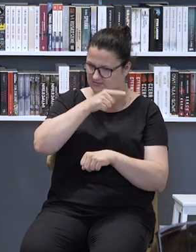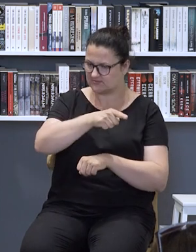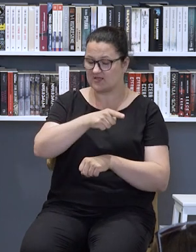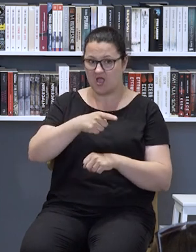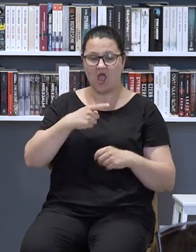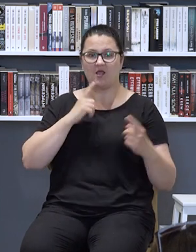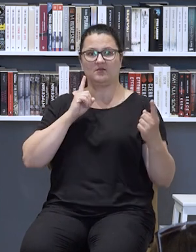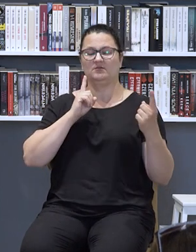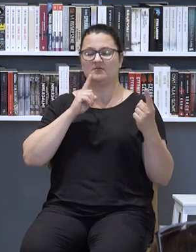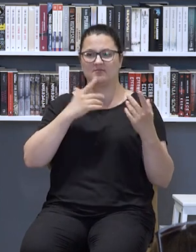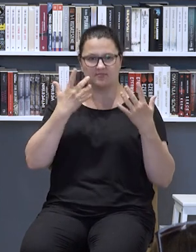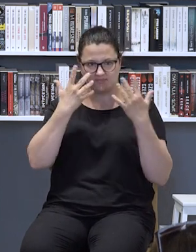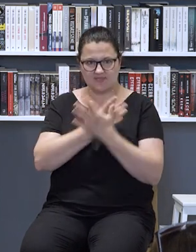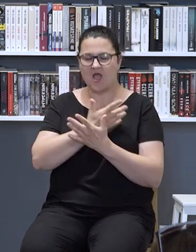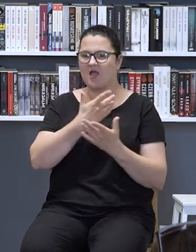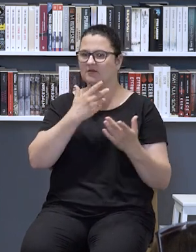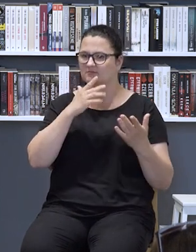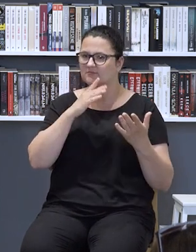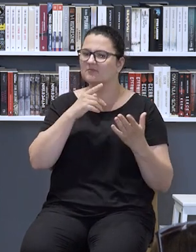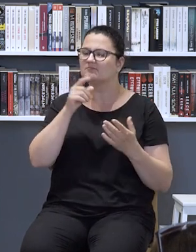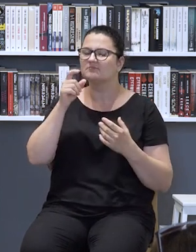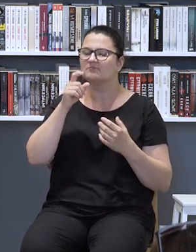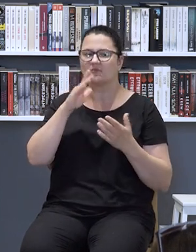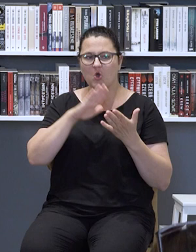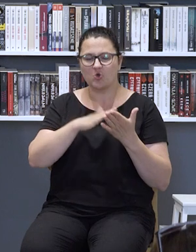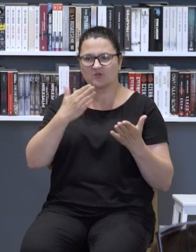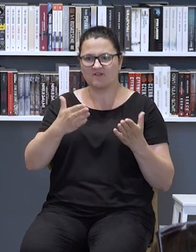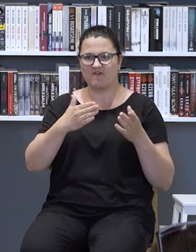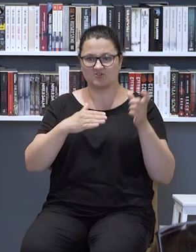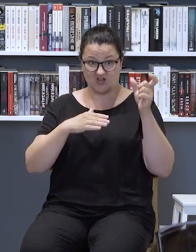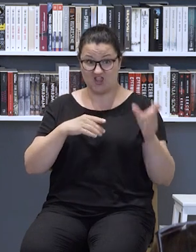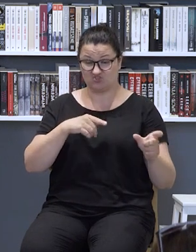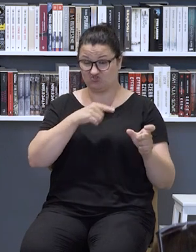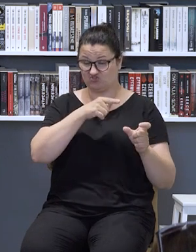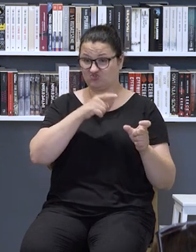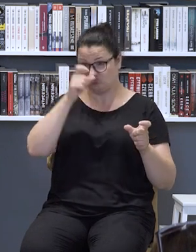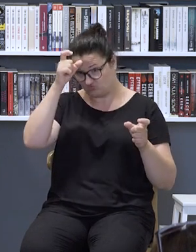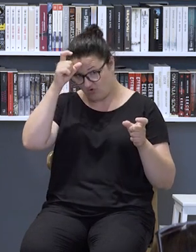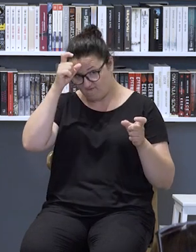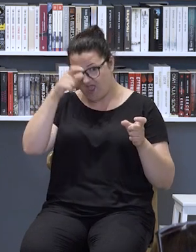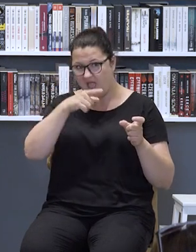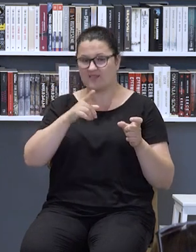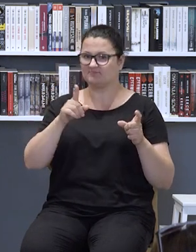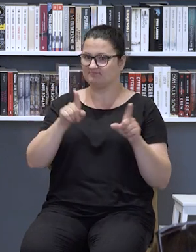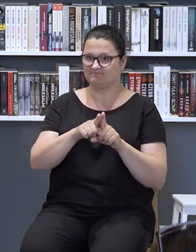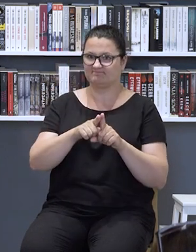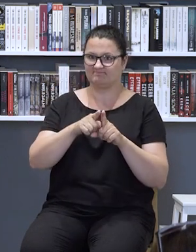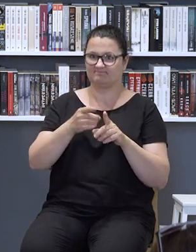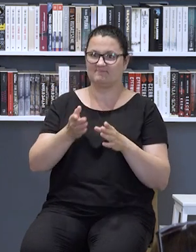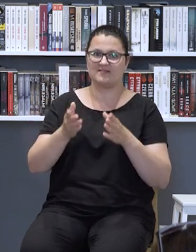nagle odkrywa, że istnieje jakiś człowiek, który pojawia się we wszystkich epokach.